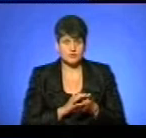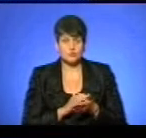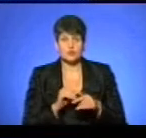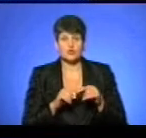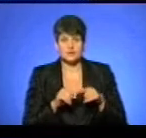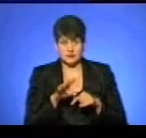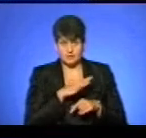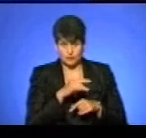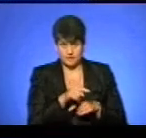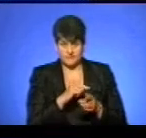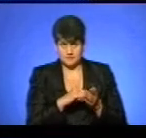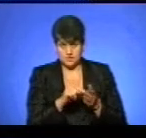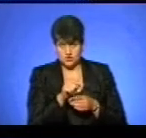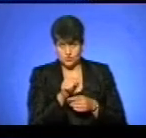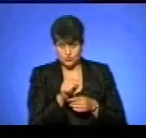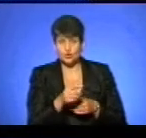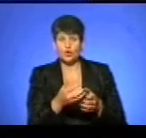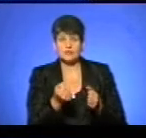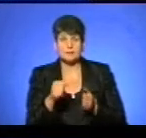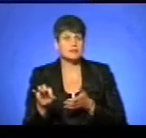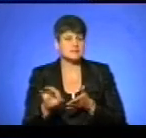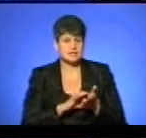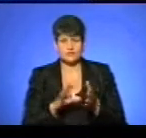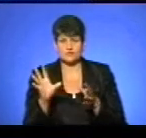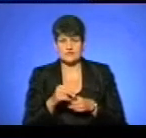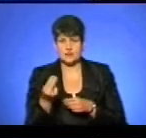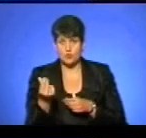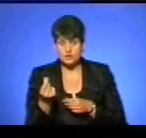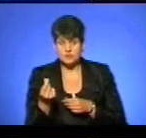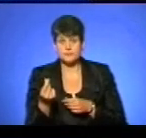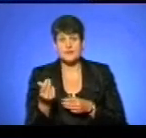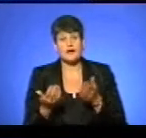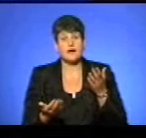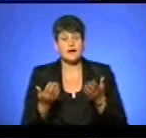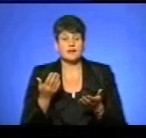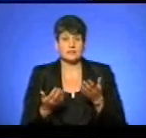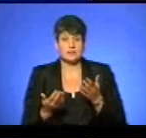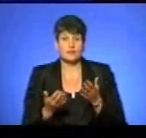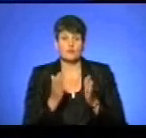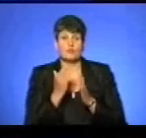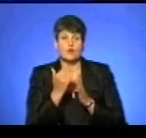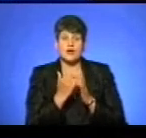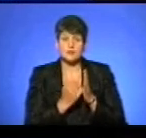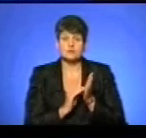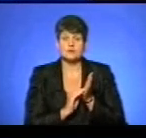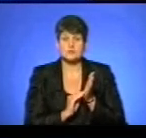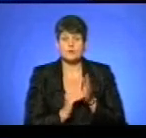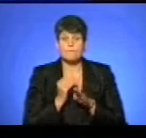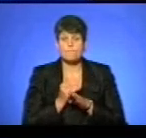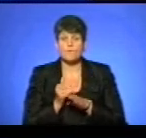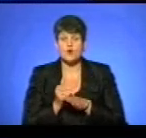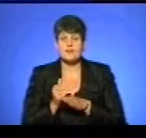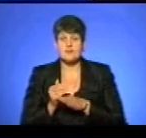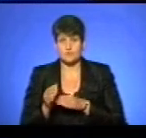яка була відмічена в сюжеті, отримала зразу всі. Але порядком передбачено поетапне